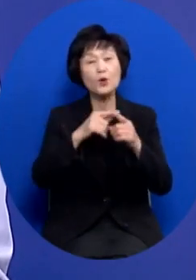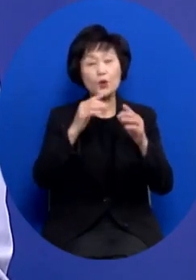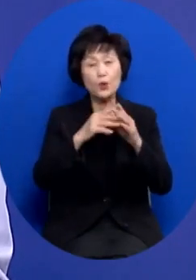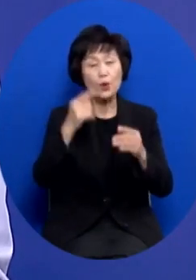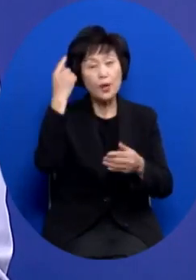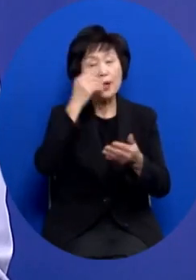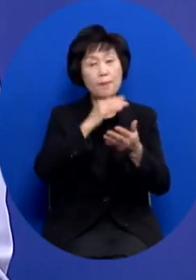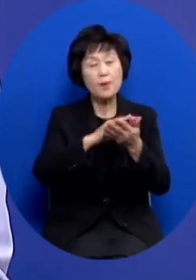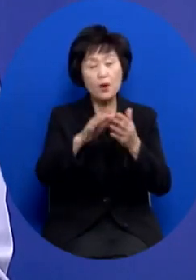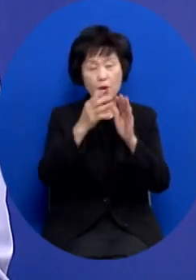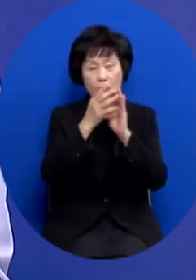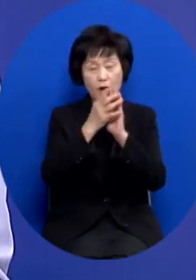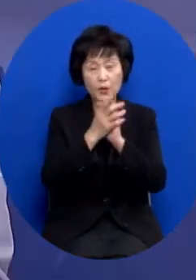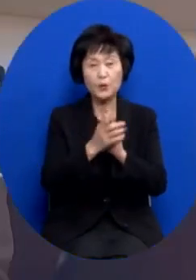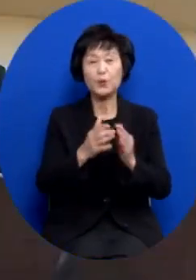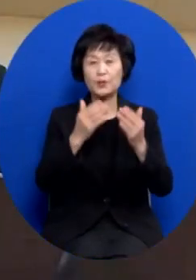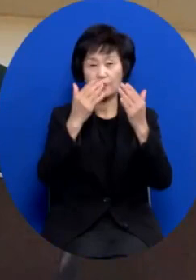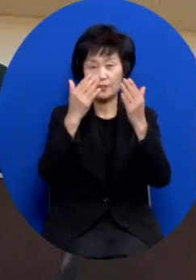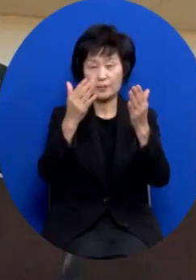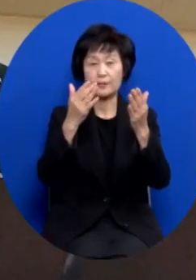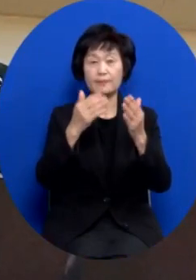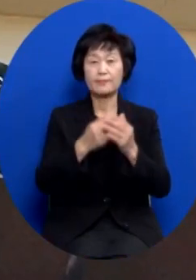평화기도회를 개최했습니다